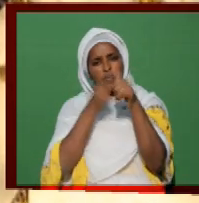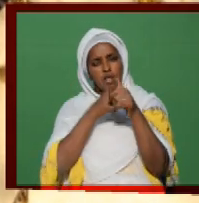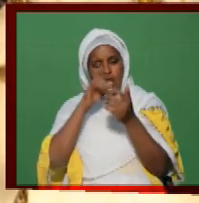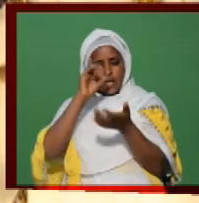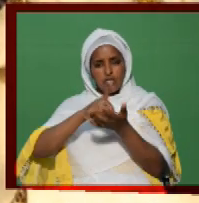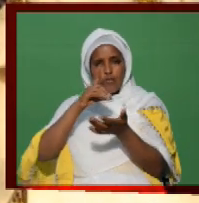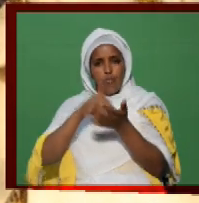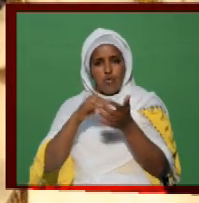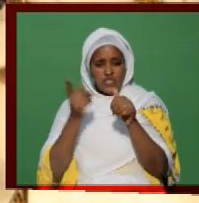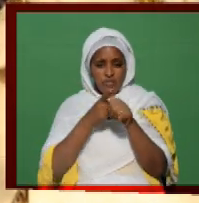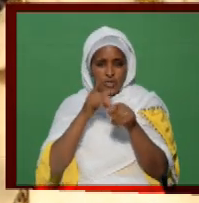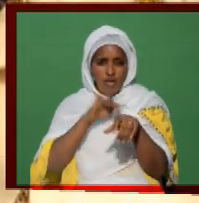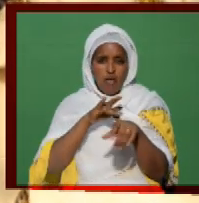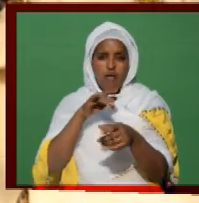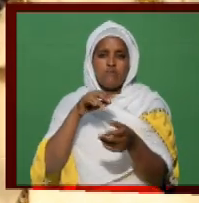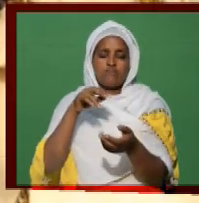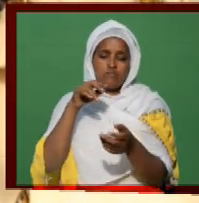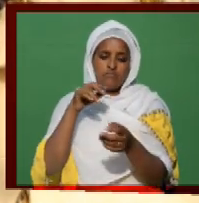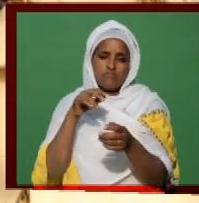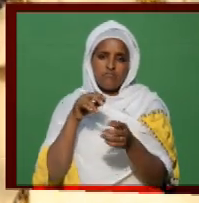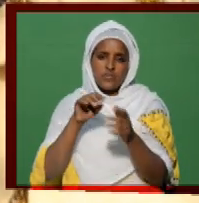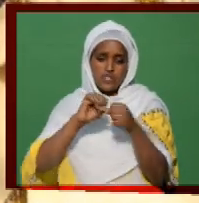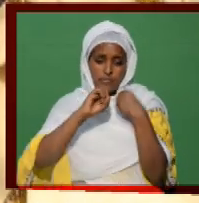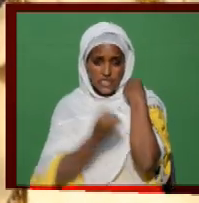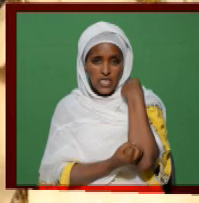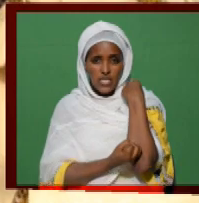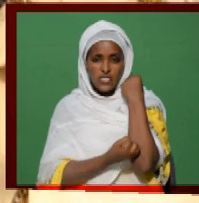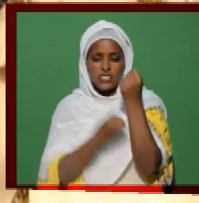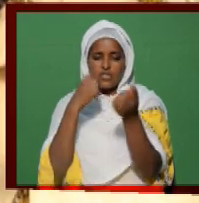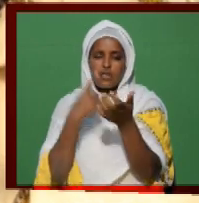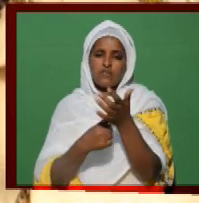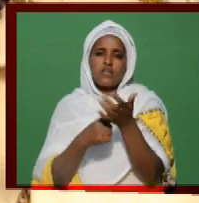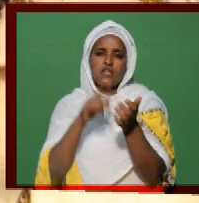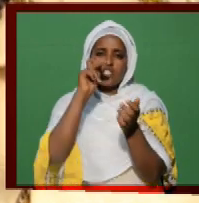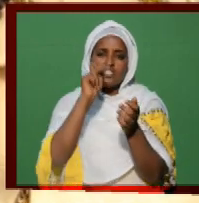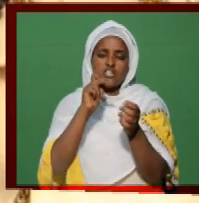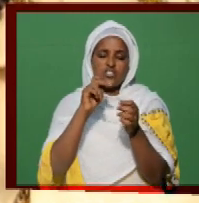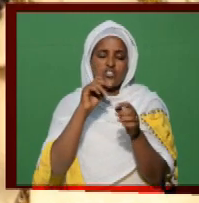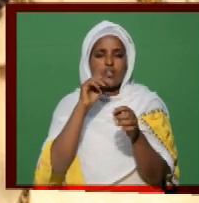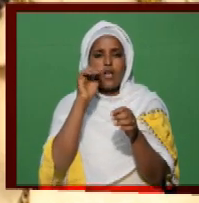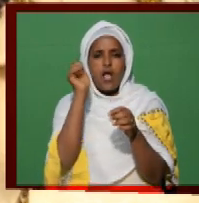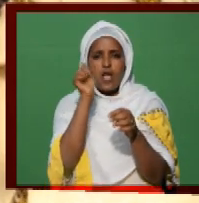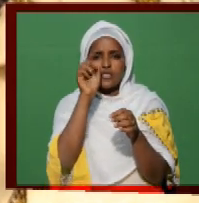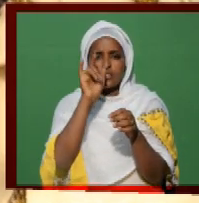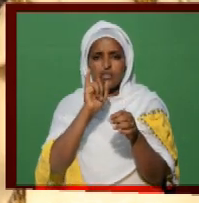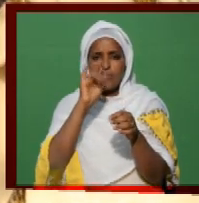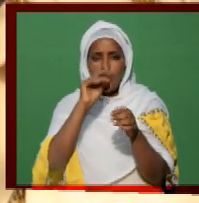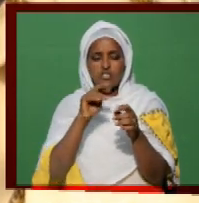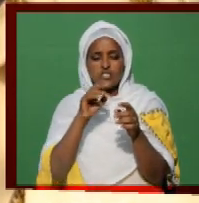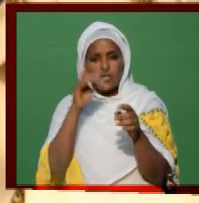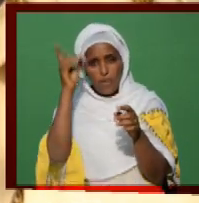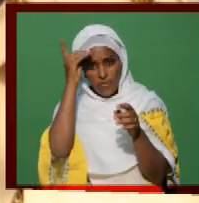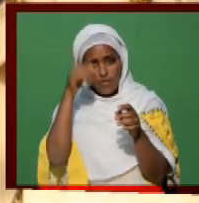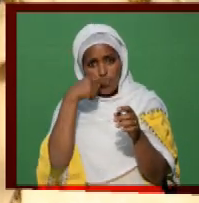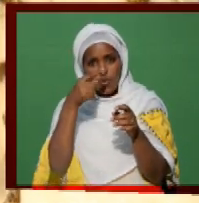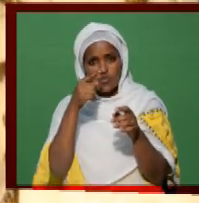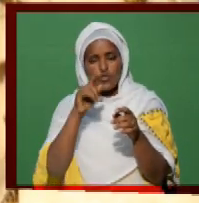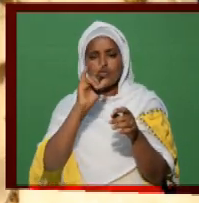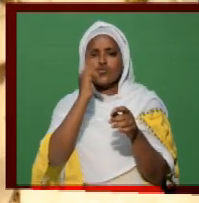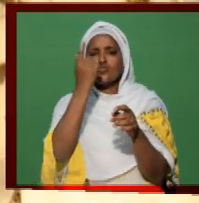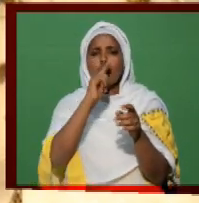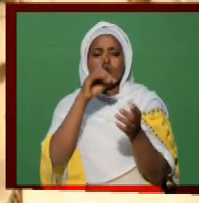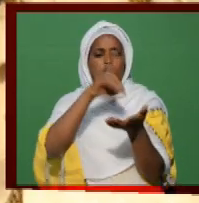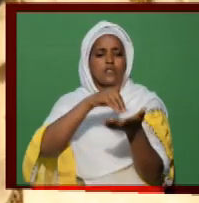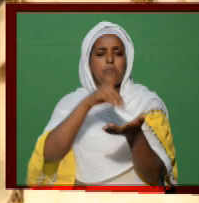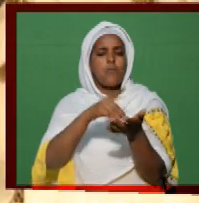ነው መጀመሪያ ከተማውም ሲቆረቆር ያ ደጃዝማች ከበደ ተሰማ የሚባሉት የዞን